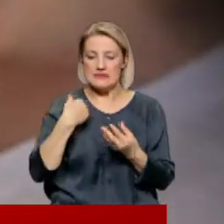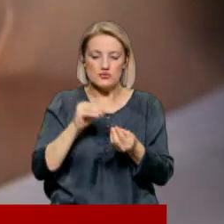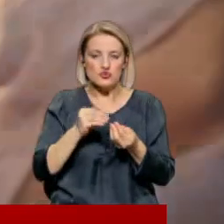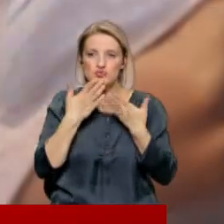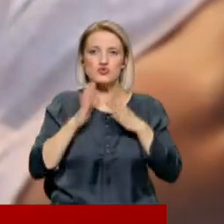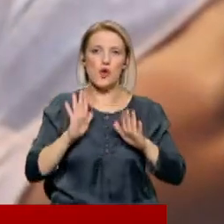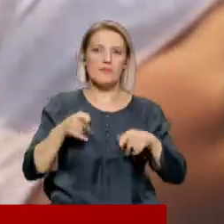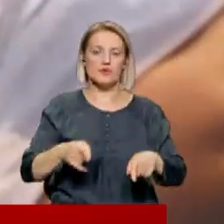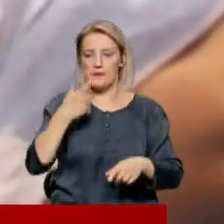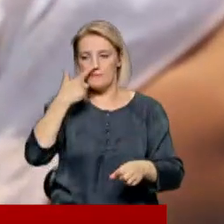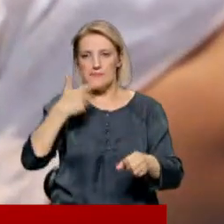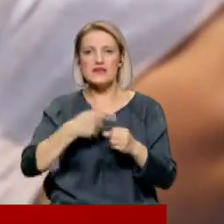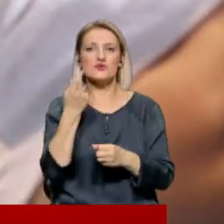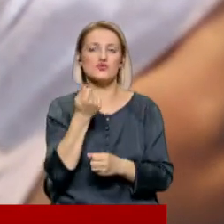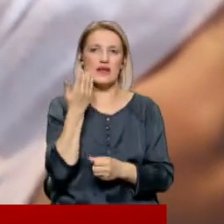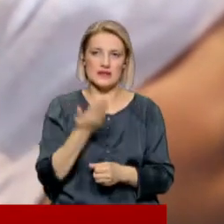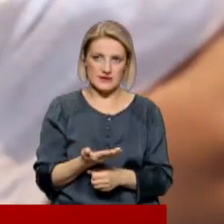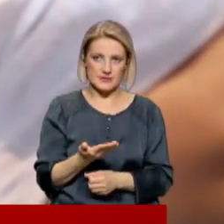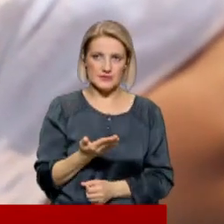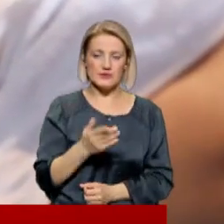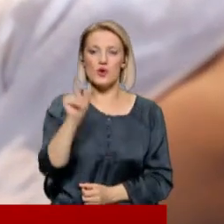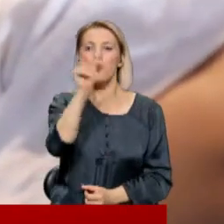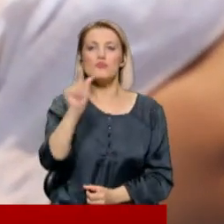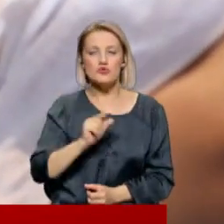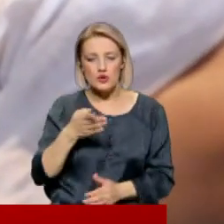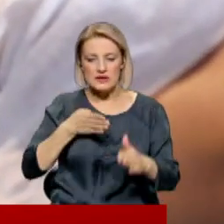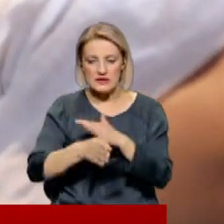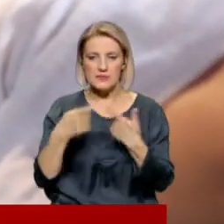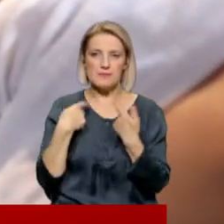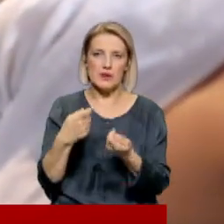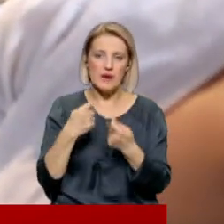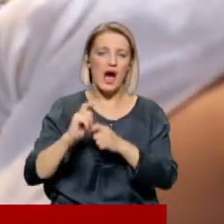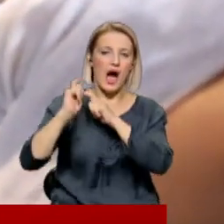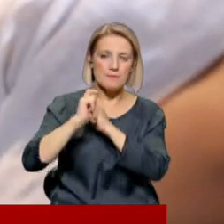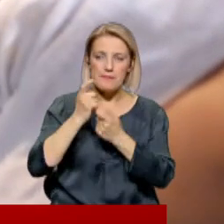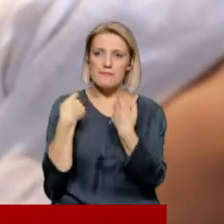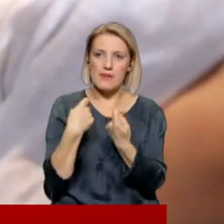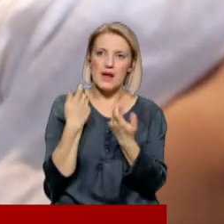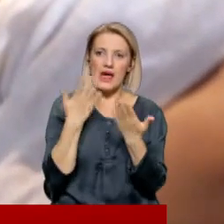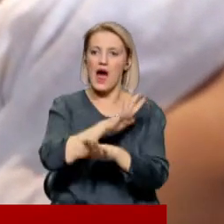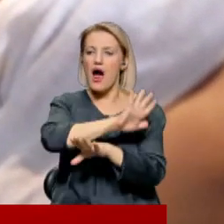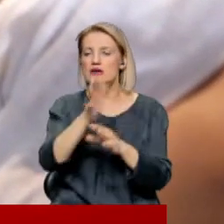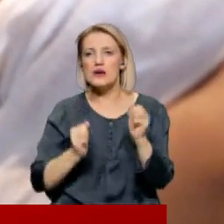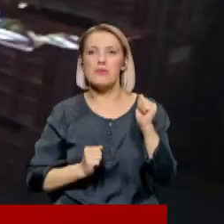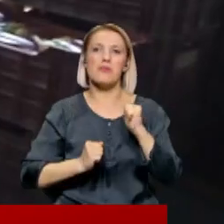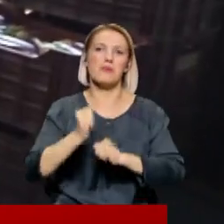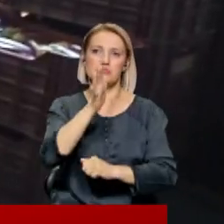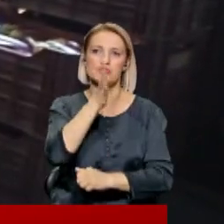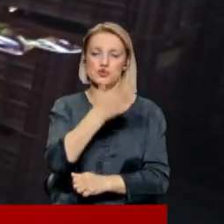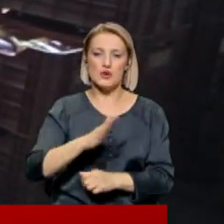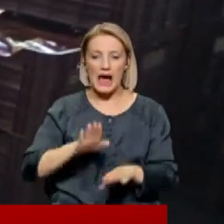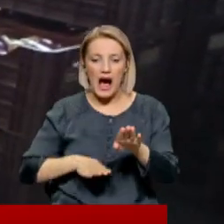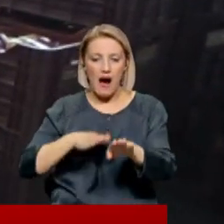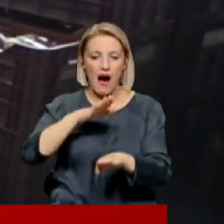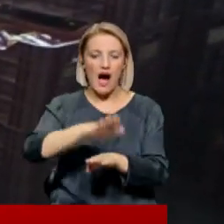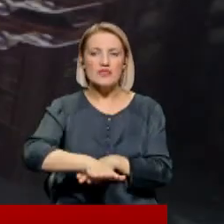suçumuz yok bunda. Akaryakıt ücretleri, komisyon girdiler, o ambalaj maliyetleri falan. Yani her şey arttı biliyorsunuz. Attığımız